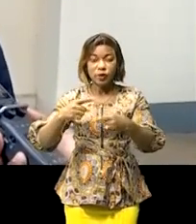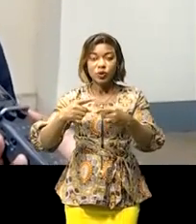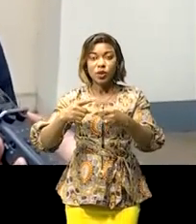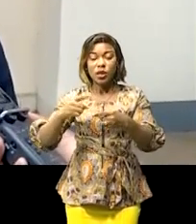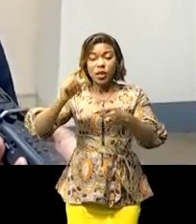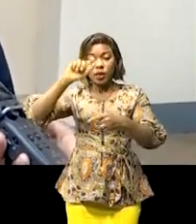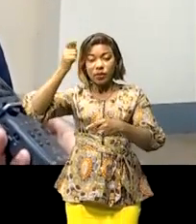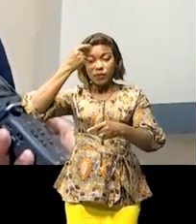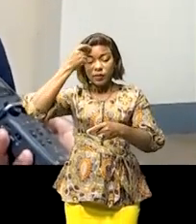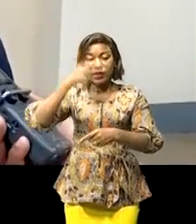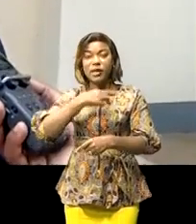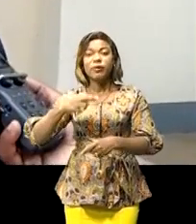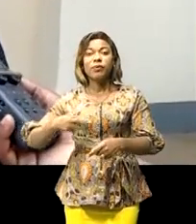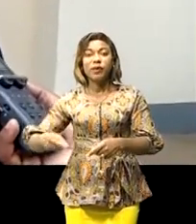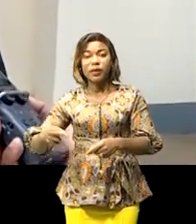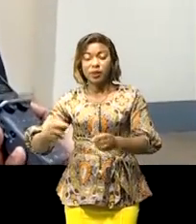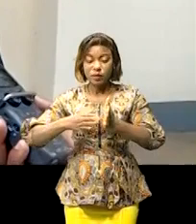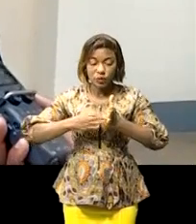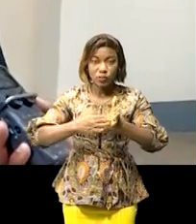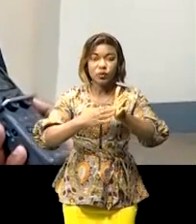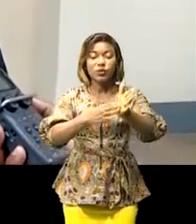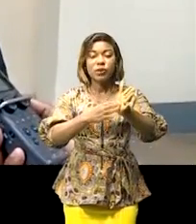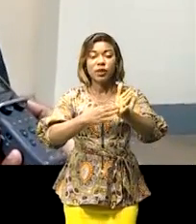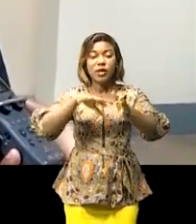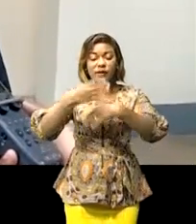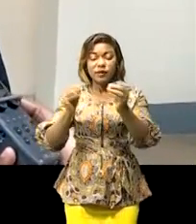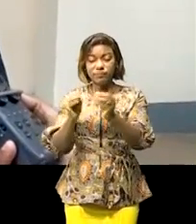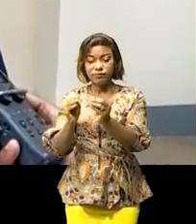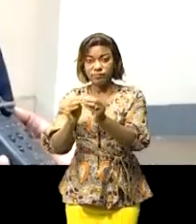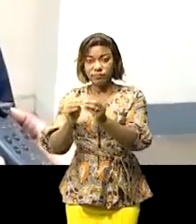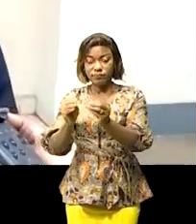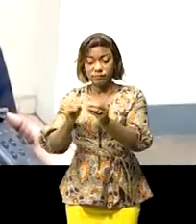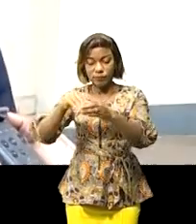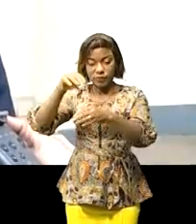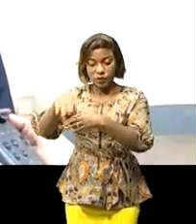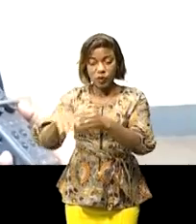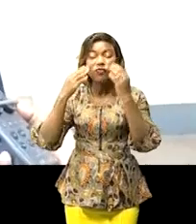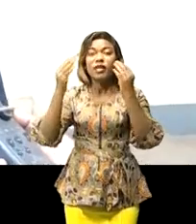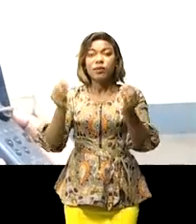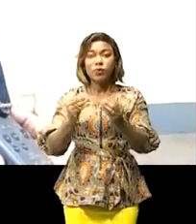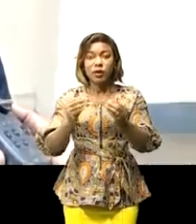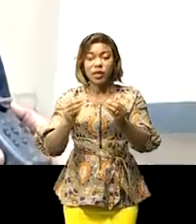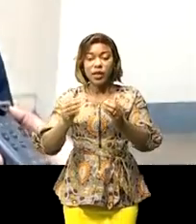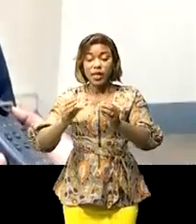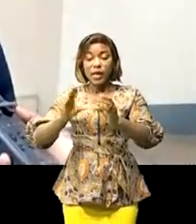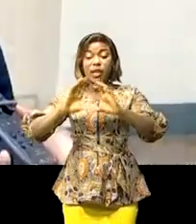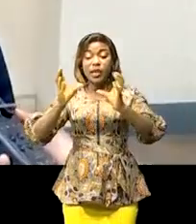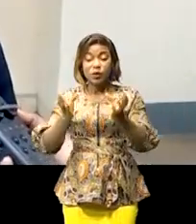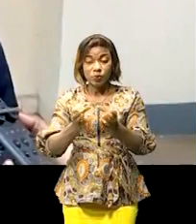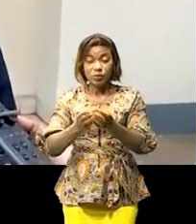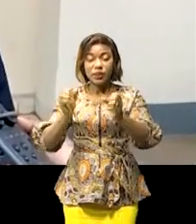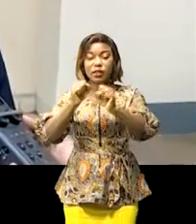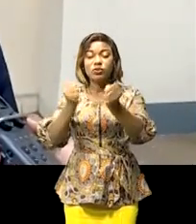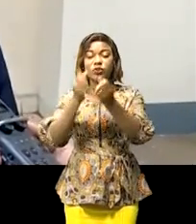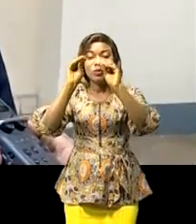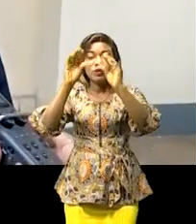du gouvernement de la République, continue à tenir des réunions illégales. À cet effet, le comité exécutif de